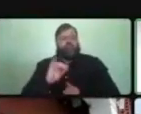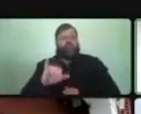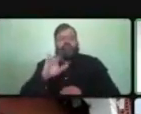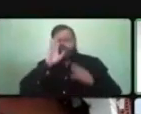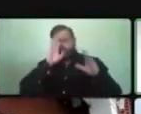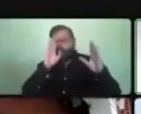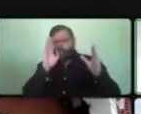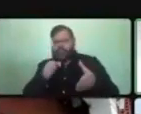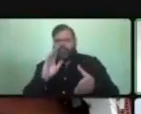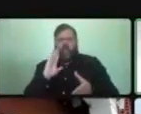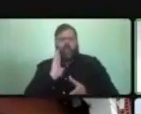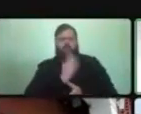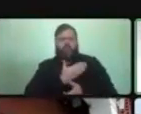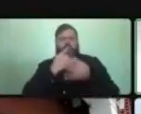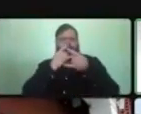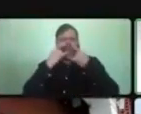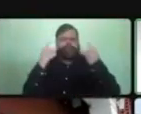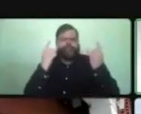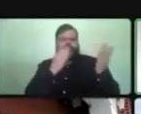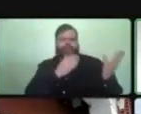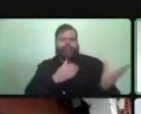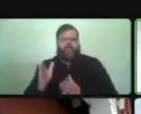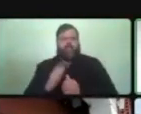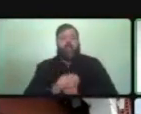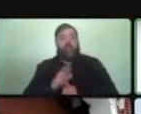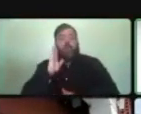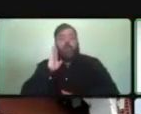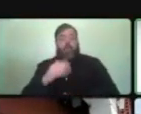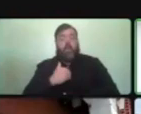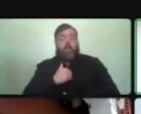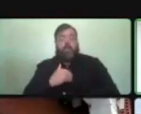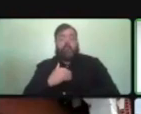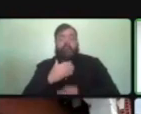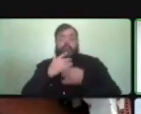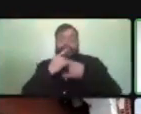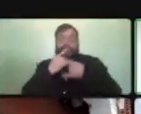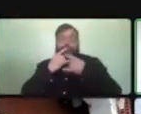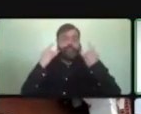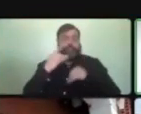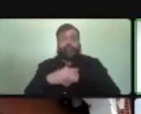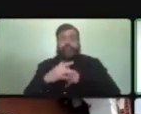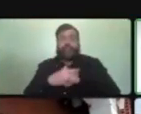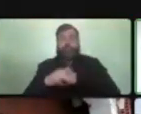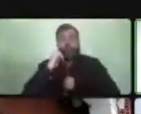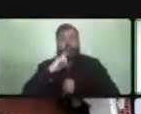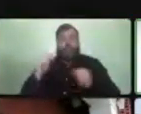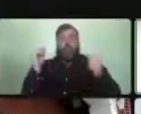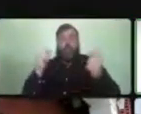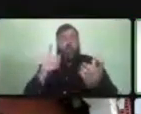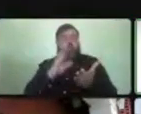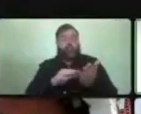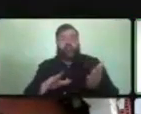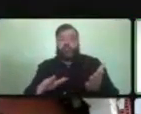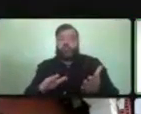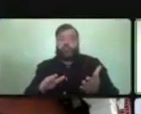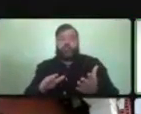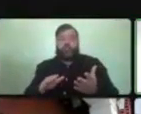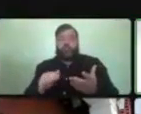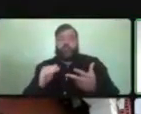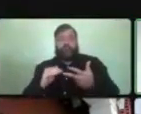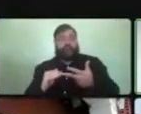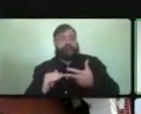Kwa hivyo tutaangazia swala hilo la mask. Mask zitakuwepo kwa ajili ya